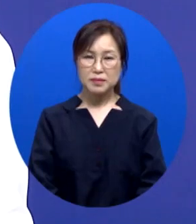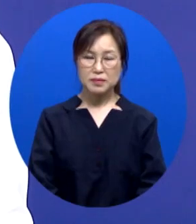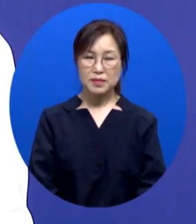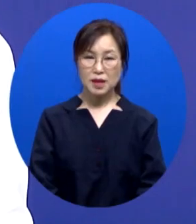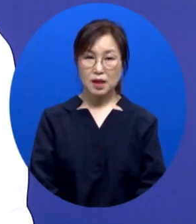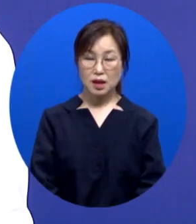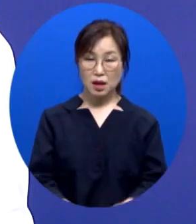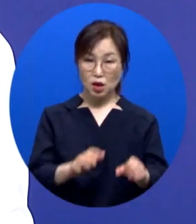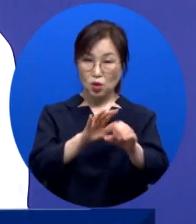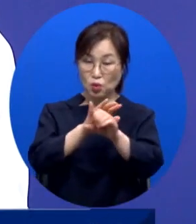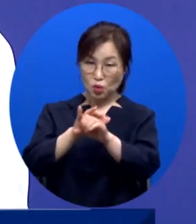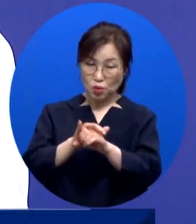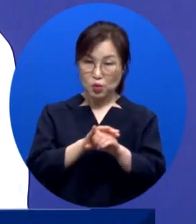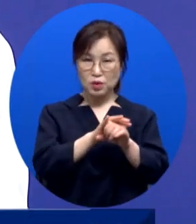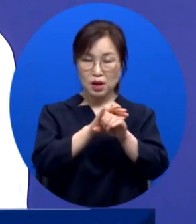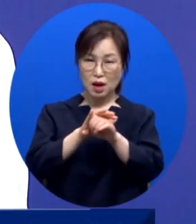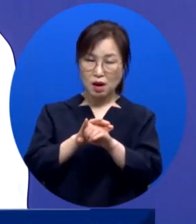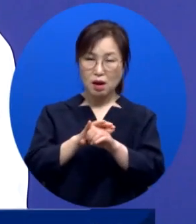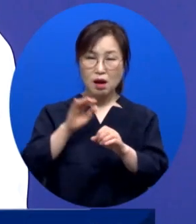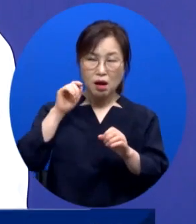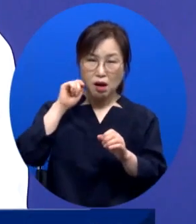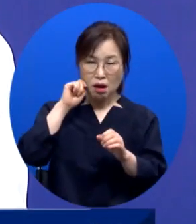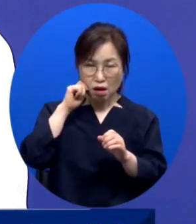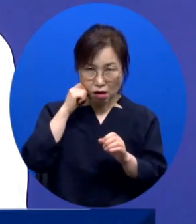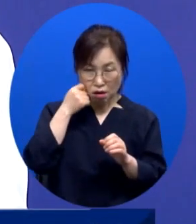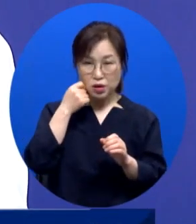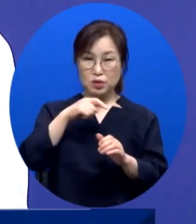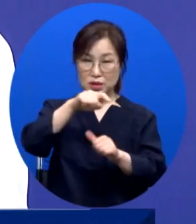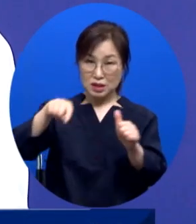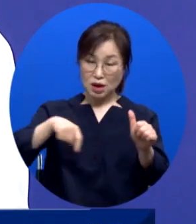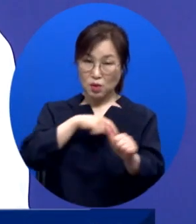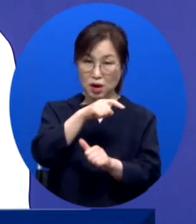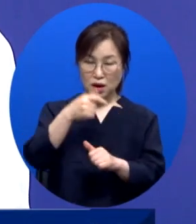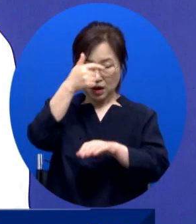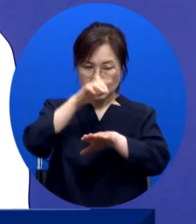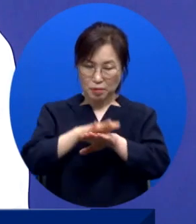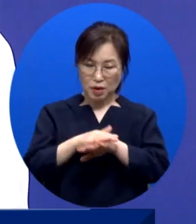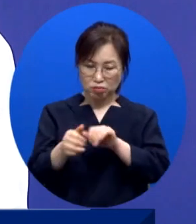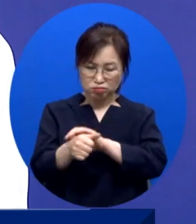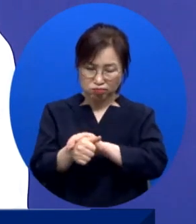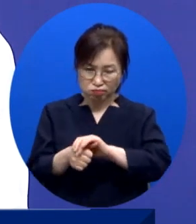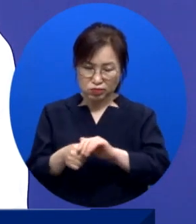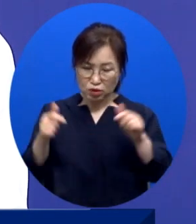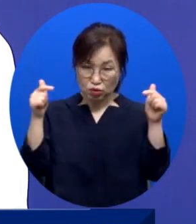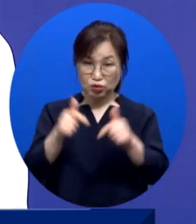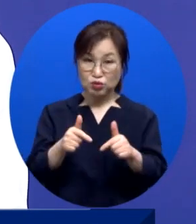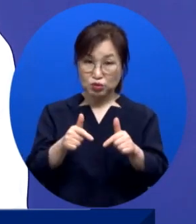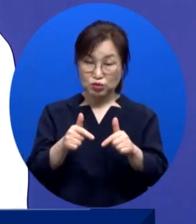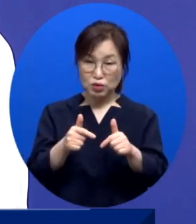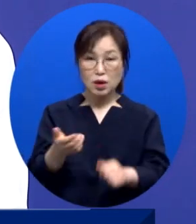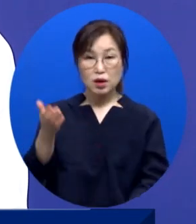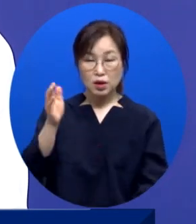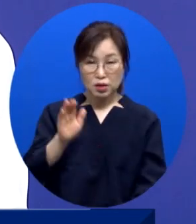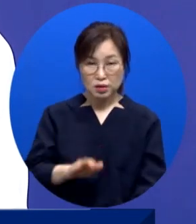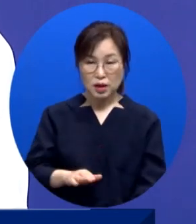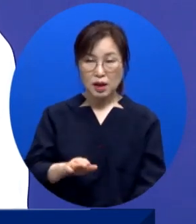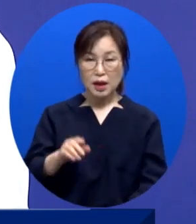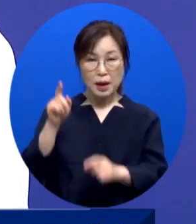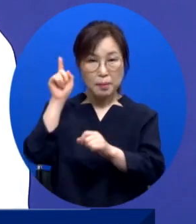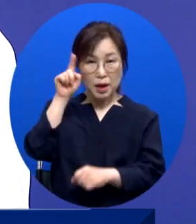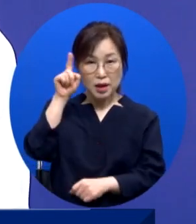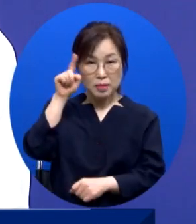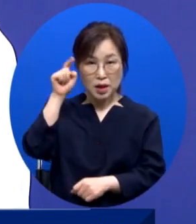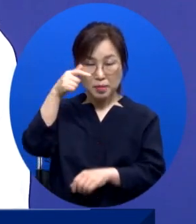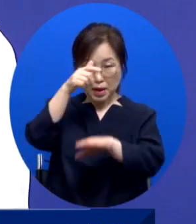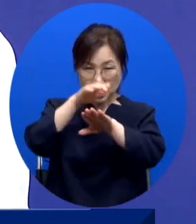코로나19로 한국교회의 예배가 많이 위축됐습니다. 이런 가운데 365일 매일 예배하는 교회가 있는데요.